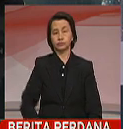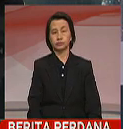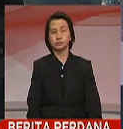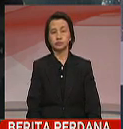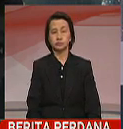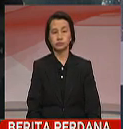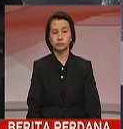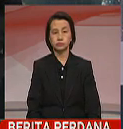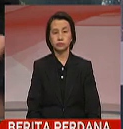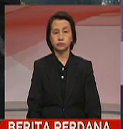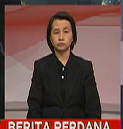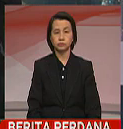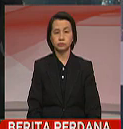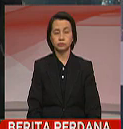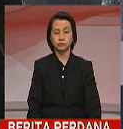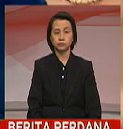Al-Mustafa Billah Shah.